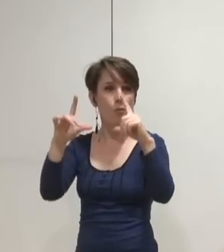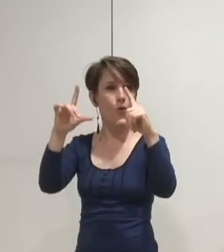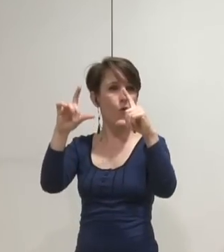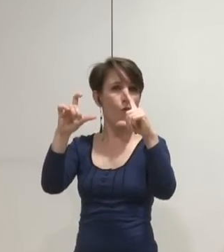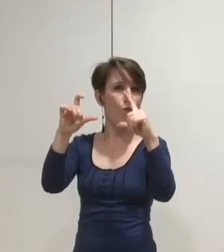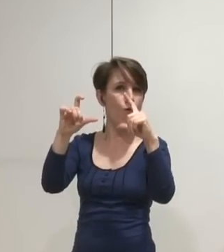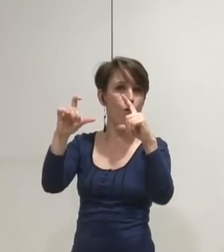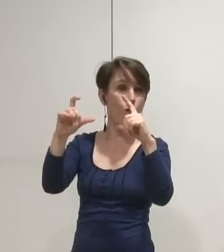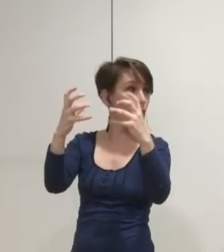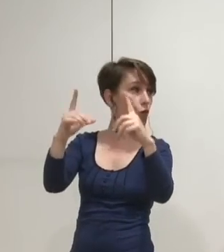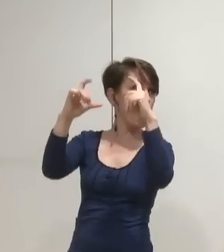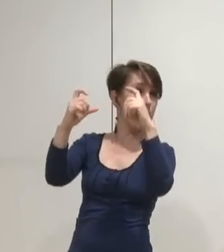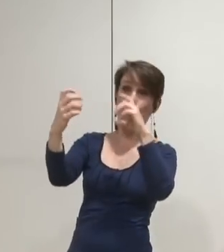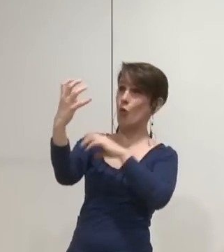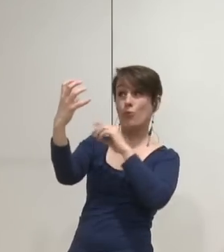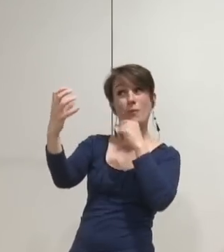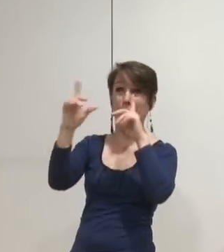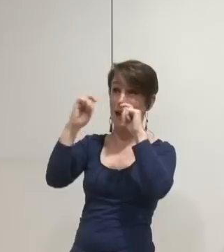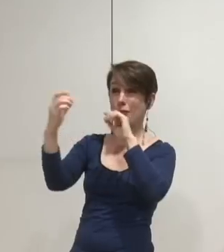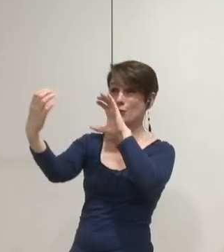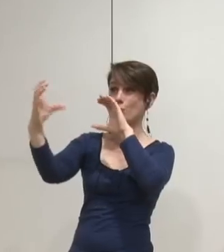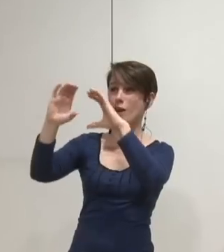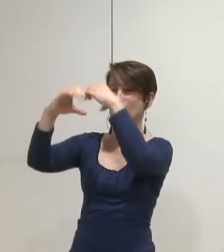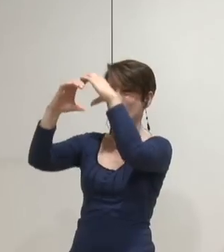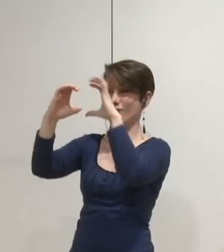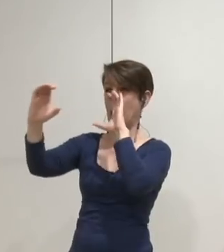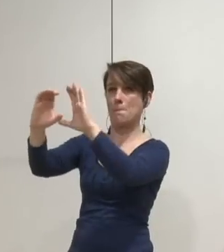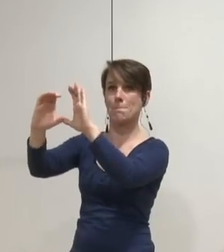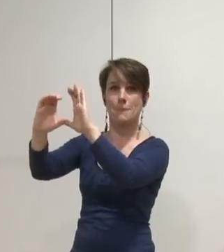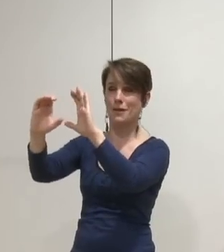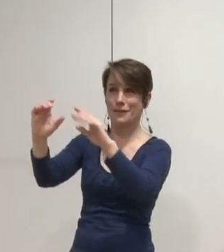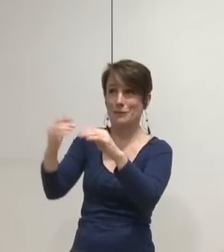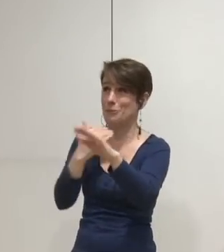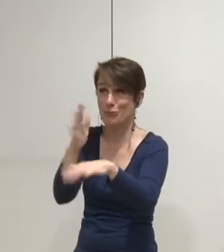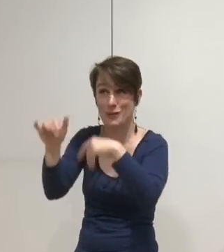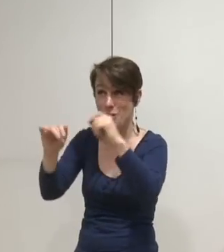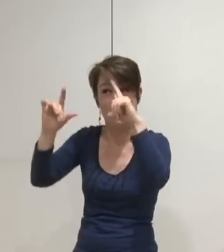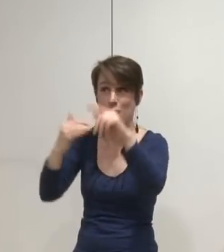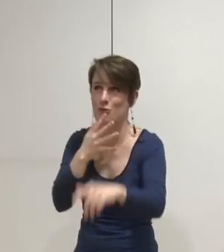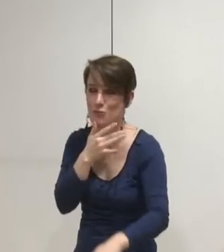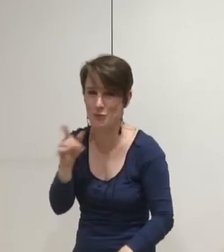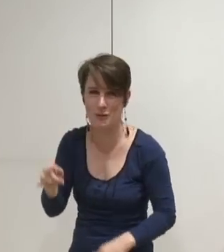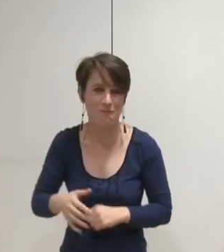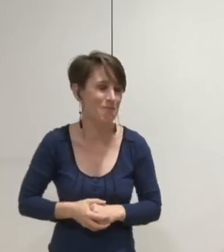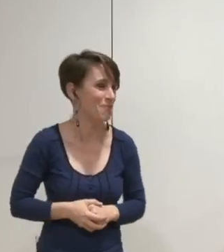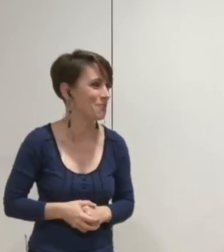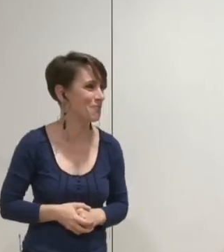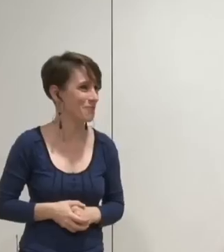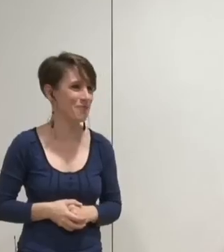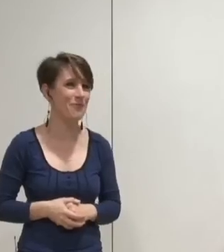capuchon sur cette question donc nous passons